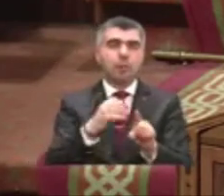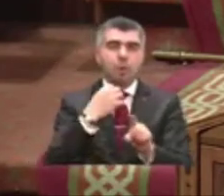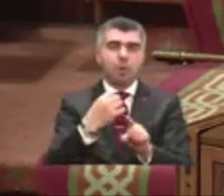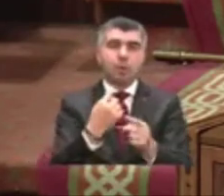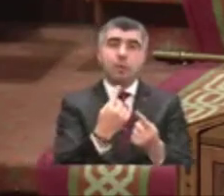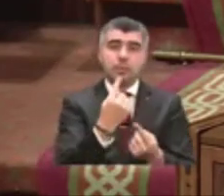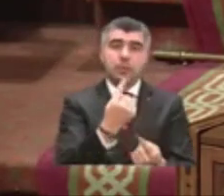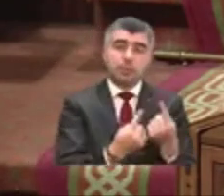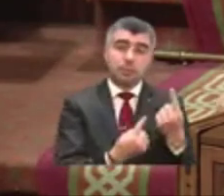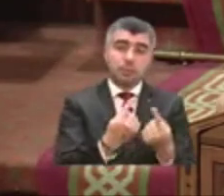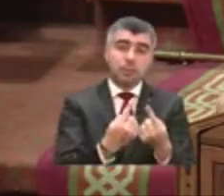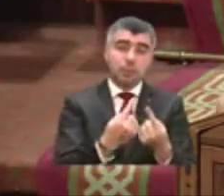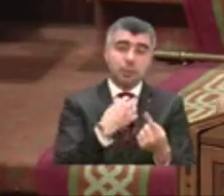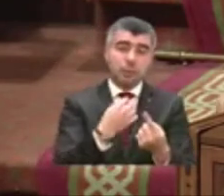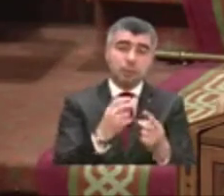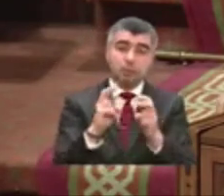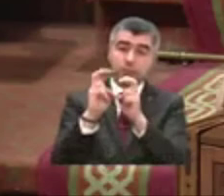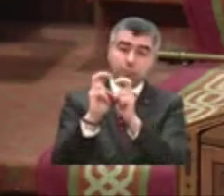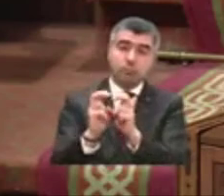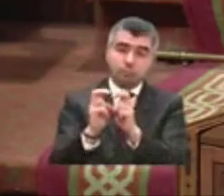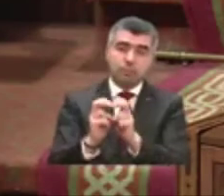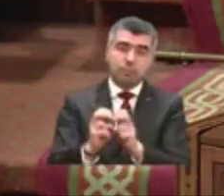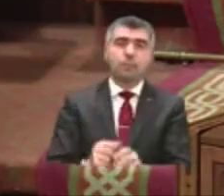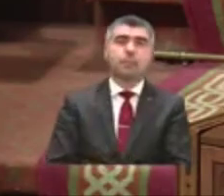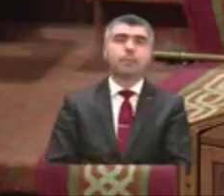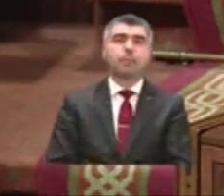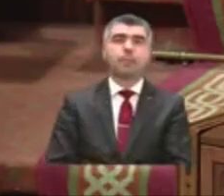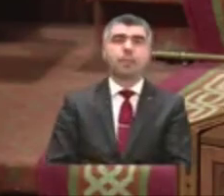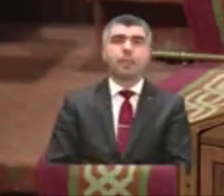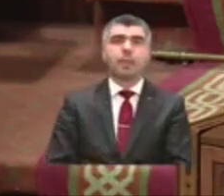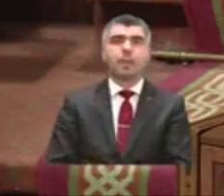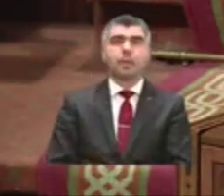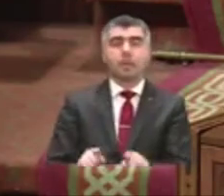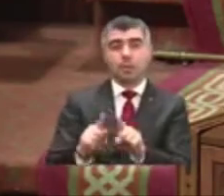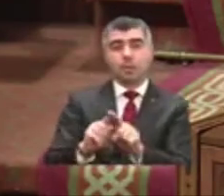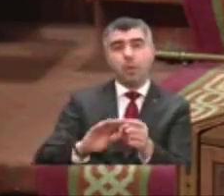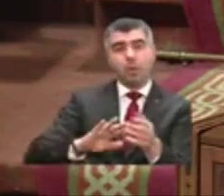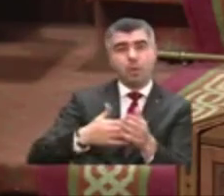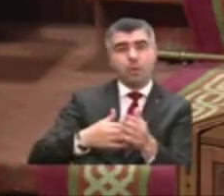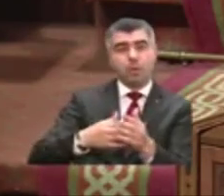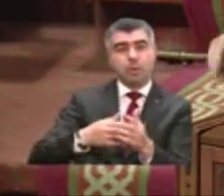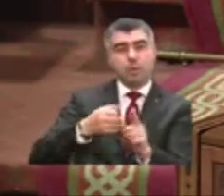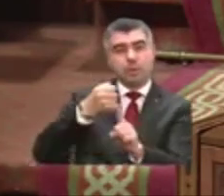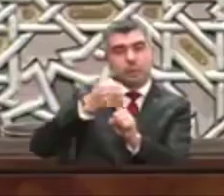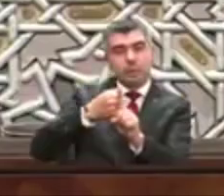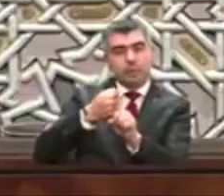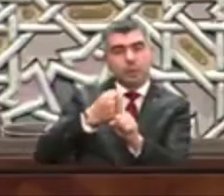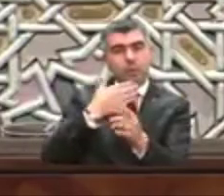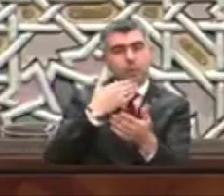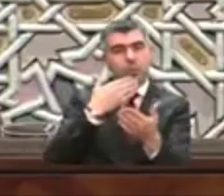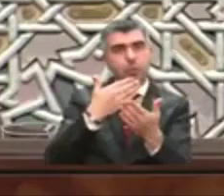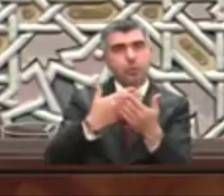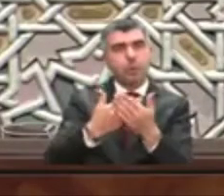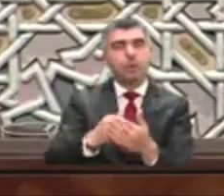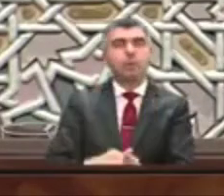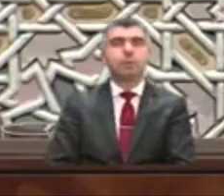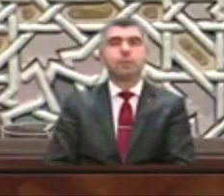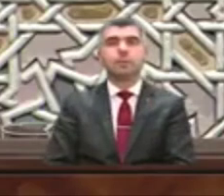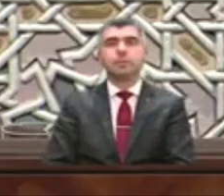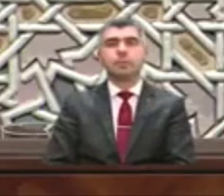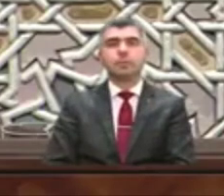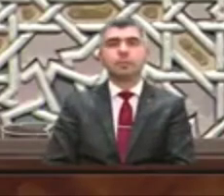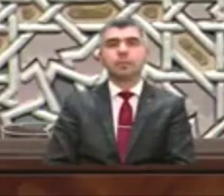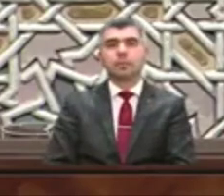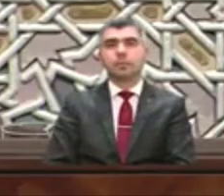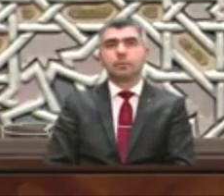واحد التراجع كبير في هذا الإطار، وبالتالي حنا غندرنا واحد. شكرا السيد الوزير،